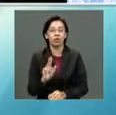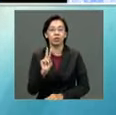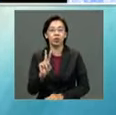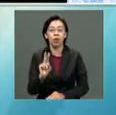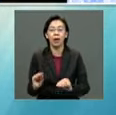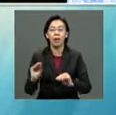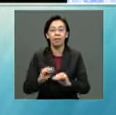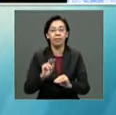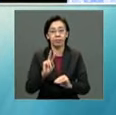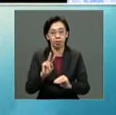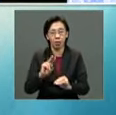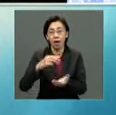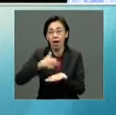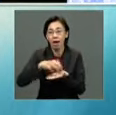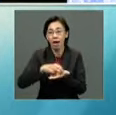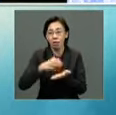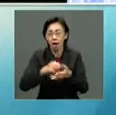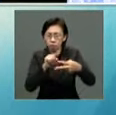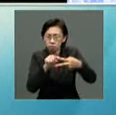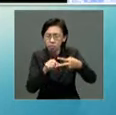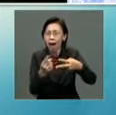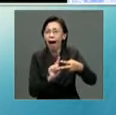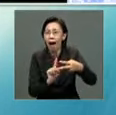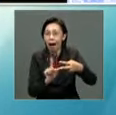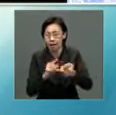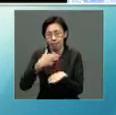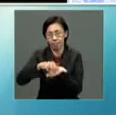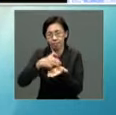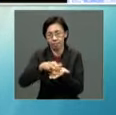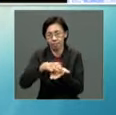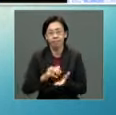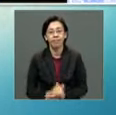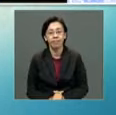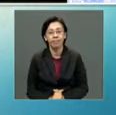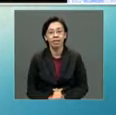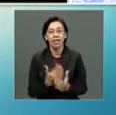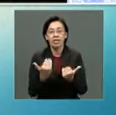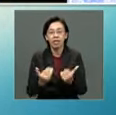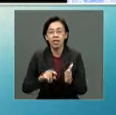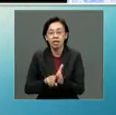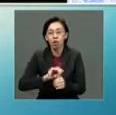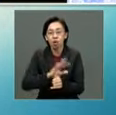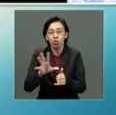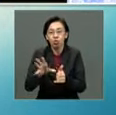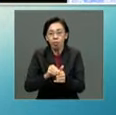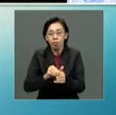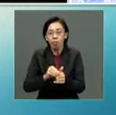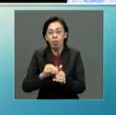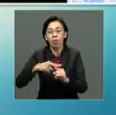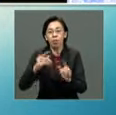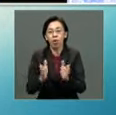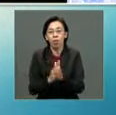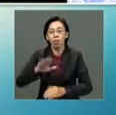นนะครับเดี๋ยวรายละเอียดผมจะแจ้งให้ทราบนะครับว่าเป็นอย่างไรทำให้ตัวเลขยืนยันสะสมนะครับ